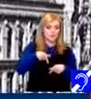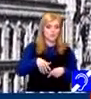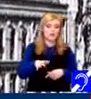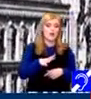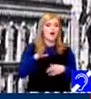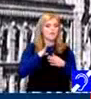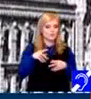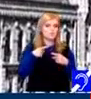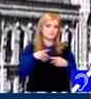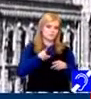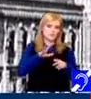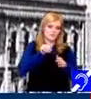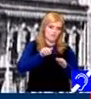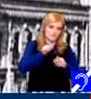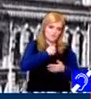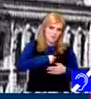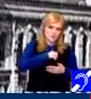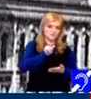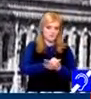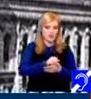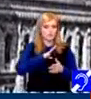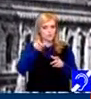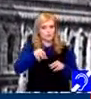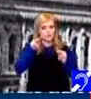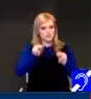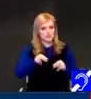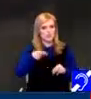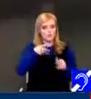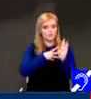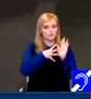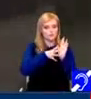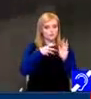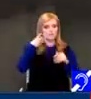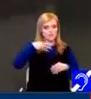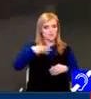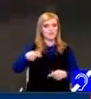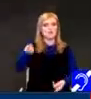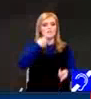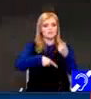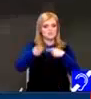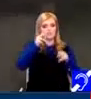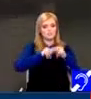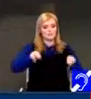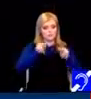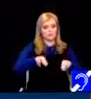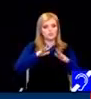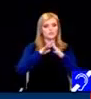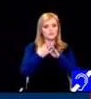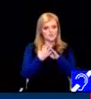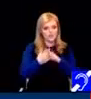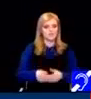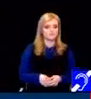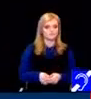deținut funcții publice importante, fiind un om modest și cinstit. În 1932, Vasile Țanțu se întoarce la pedagogie într-un sat. A